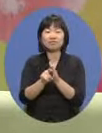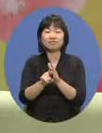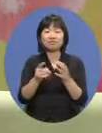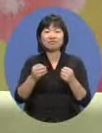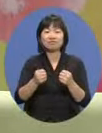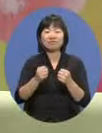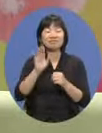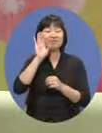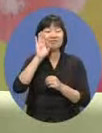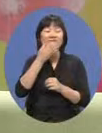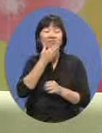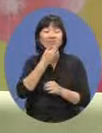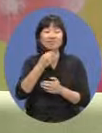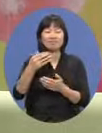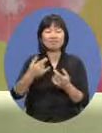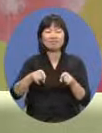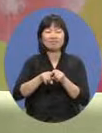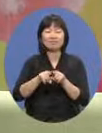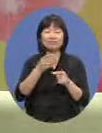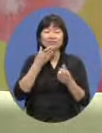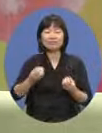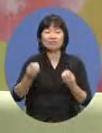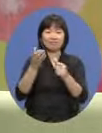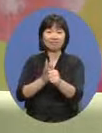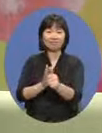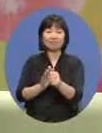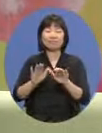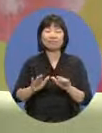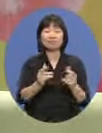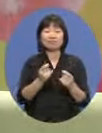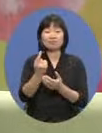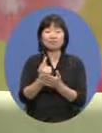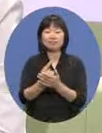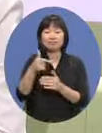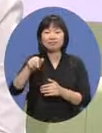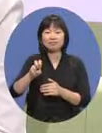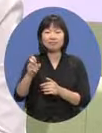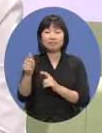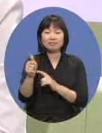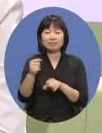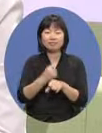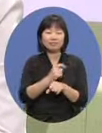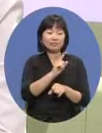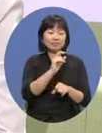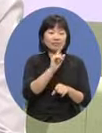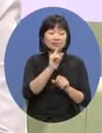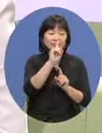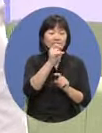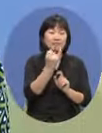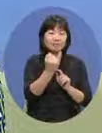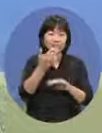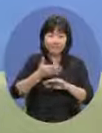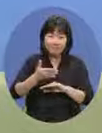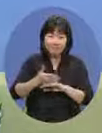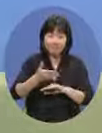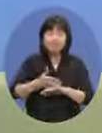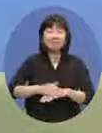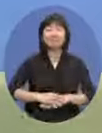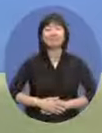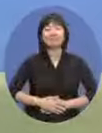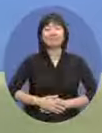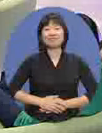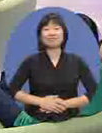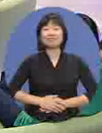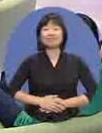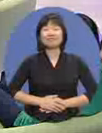또 많은 또 미래의 행복도 같이 축복해 주시기 바라겠습니다. 자, 오늘 함께해 주신 김숙희 원장님, 이혜정 씨 다음 주에 또 뵐게요. 네, 고맙습니다.